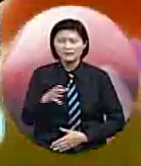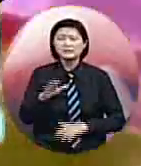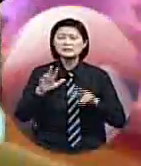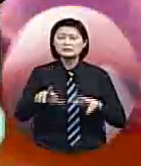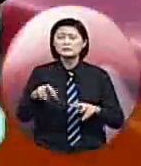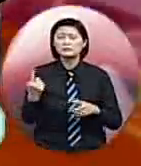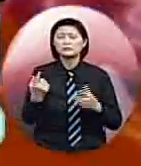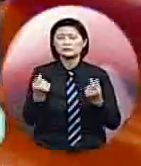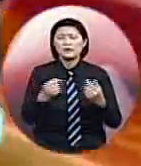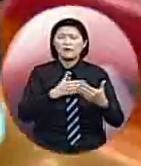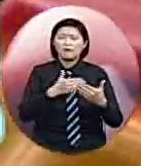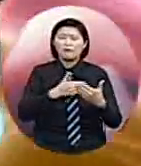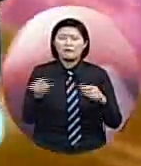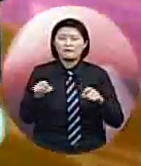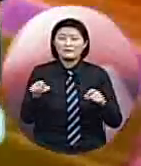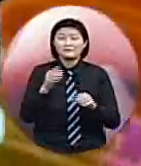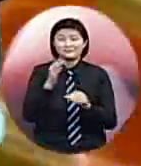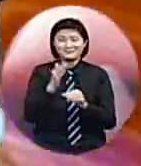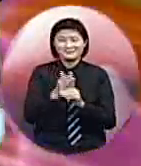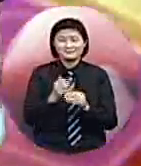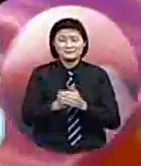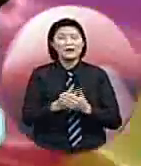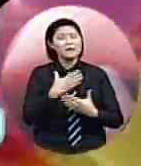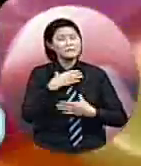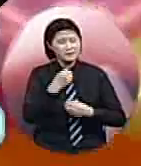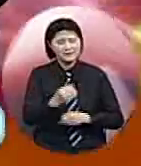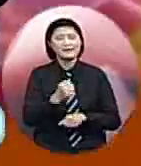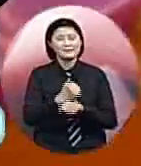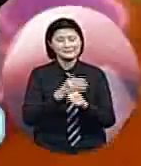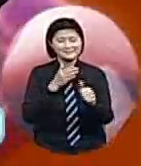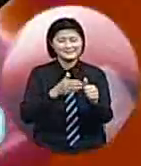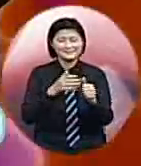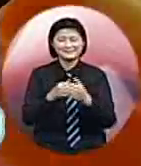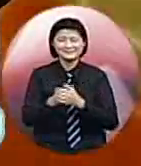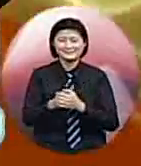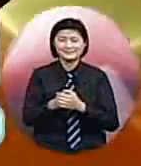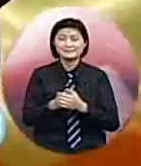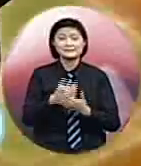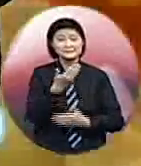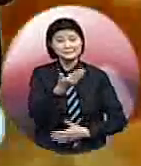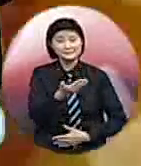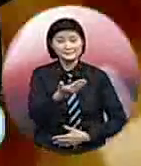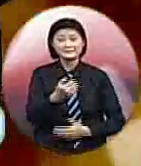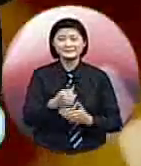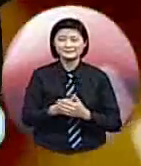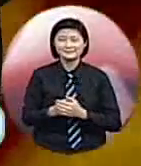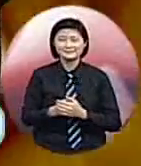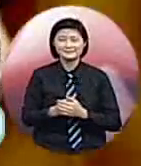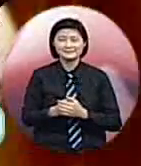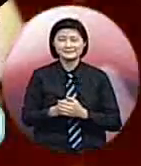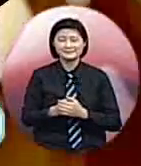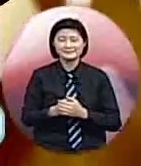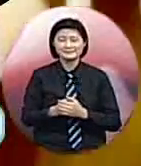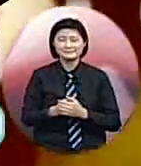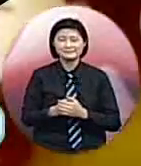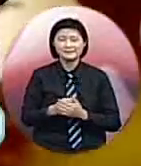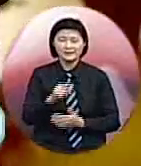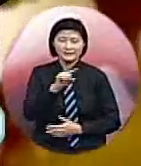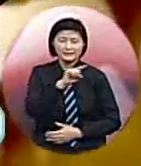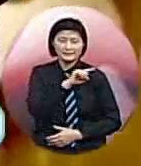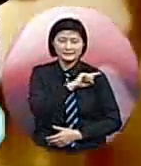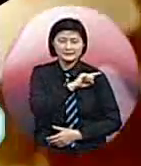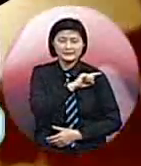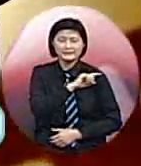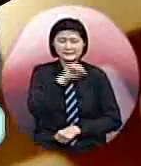떨고 있어요, 지금. 편안하게 하세요. 아버님 집에서 하시니까요. 예. 근데 아버님. 네. 아버님이